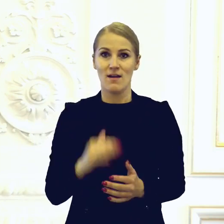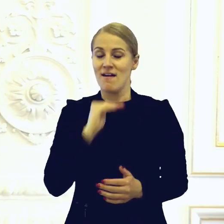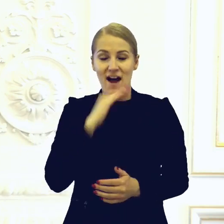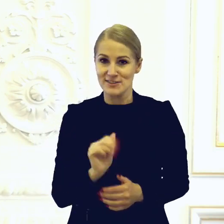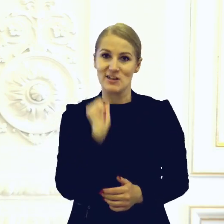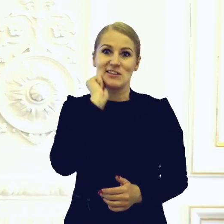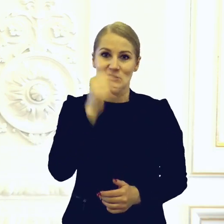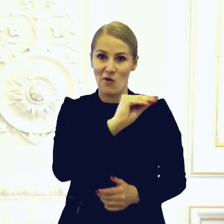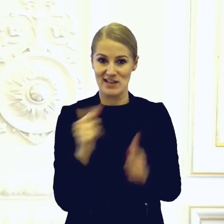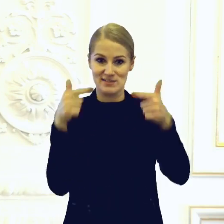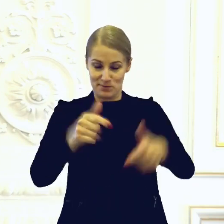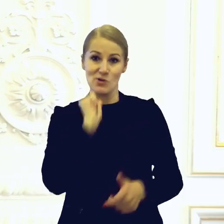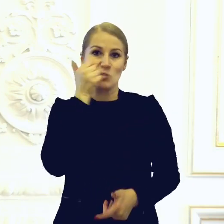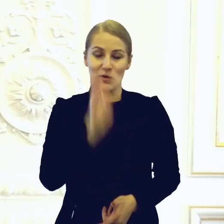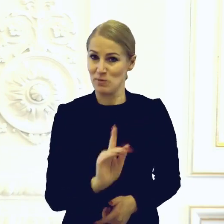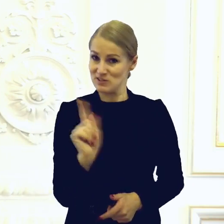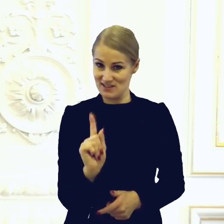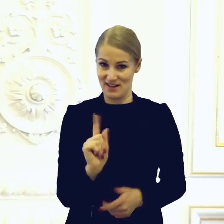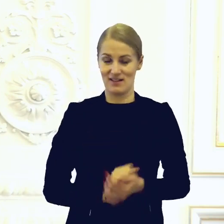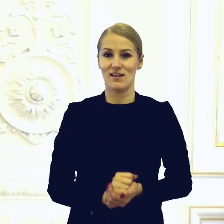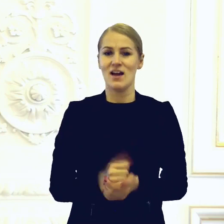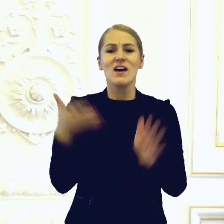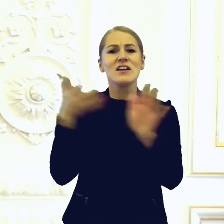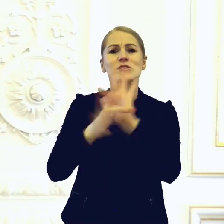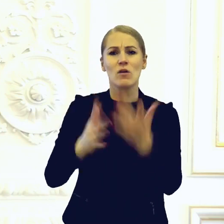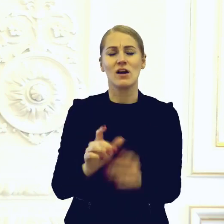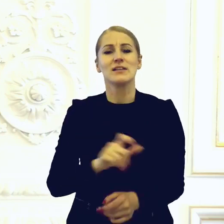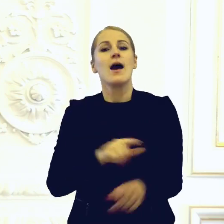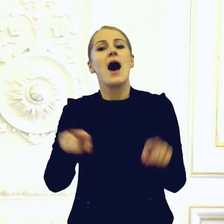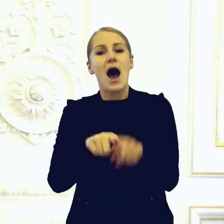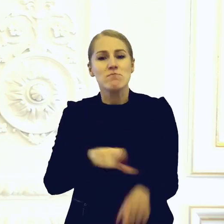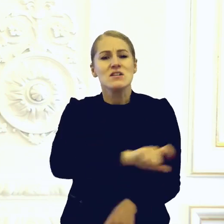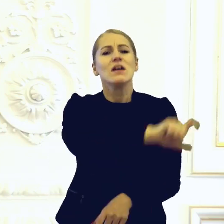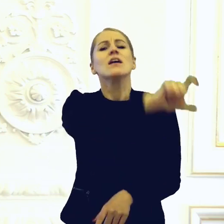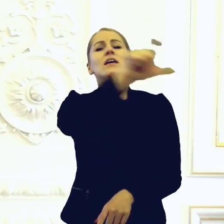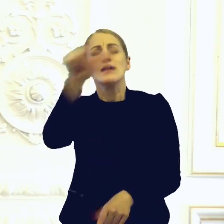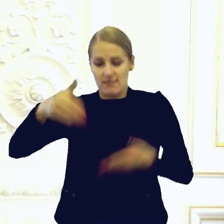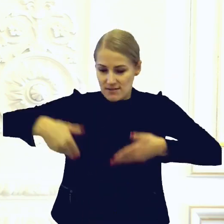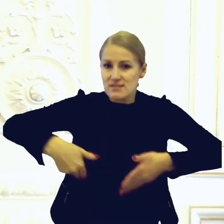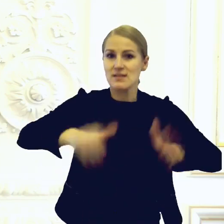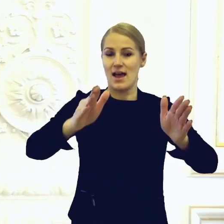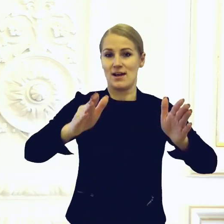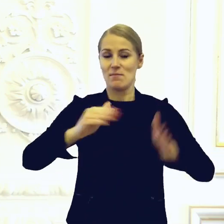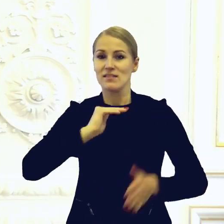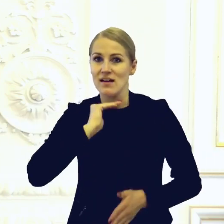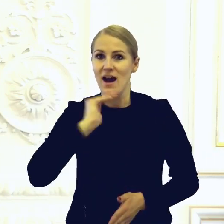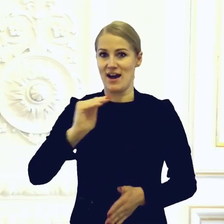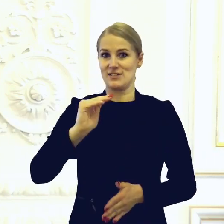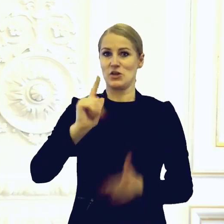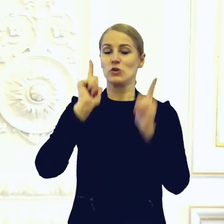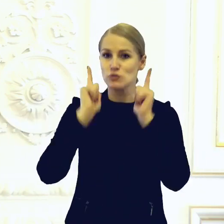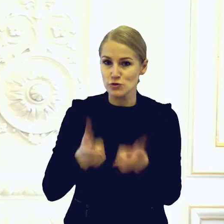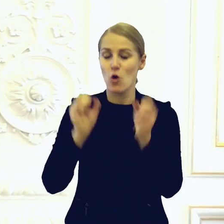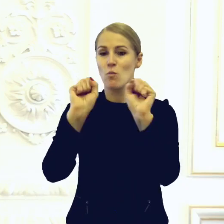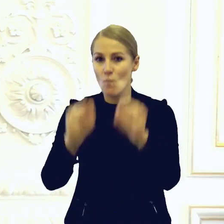taps Europos Sąjungos nare. Tai reikš tik tai ilgo kelio pradžią, bet ta pradžia bus aiškiai apibriežta